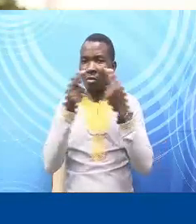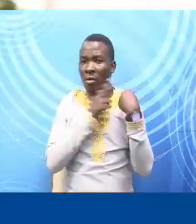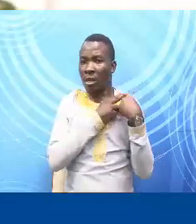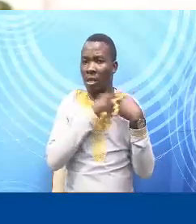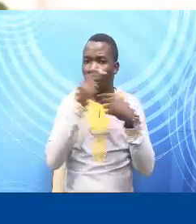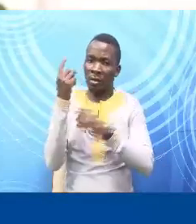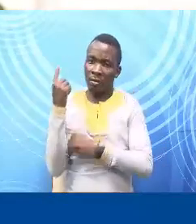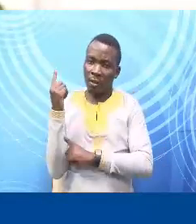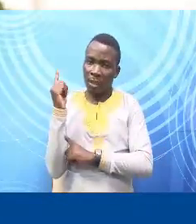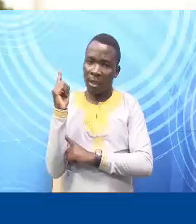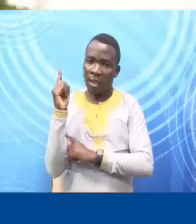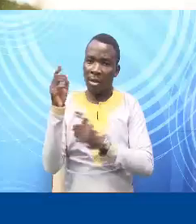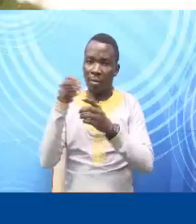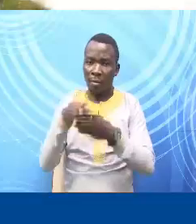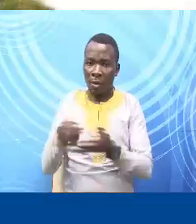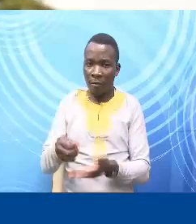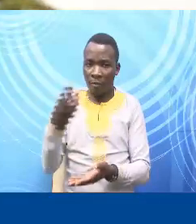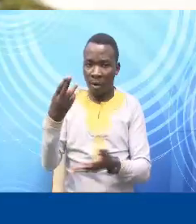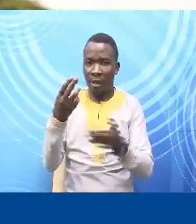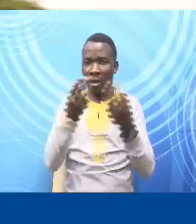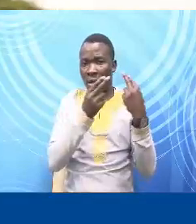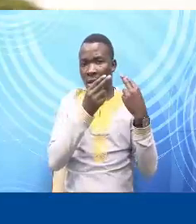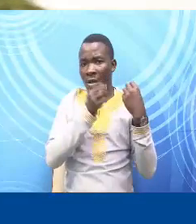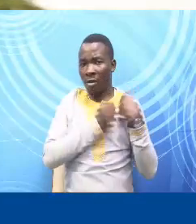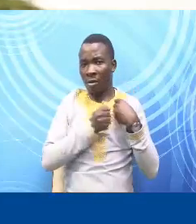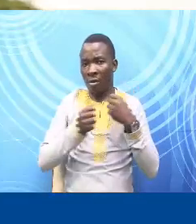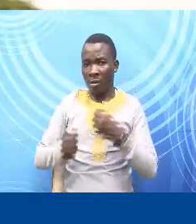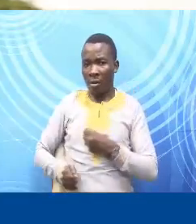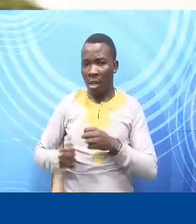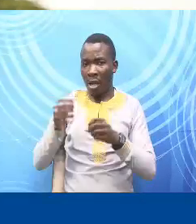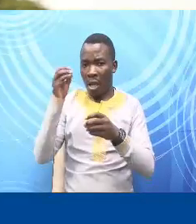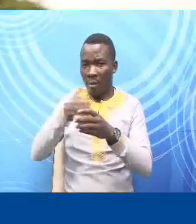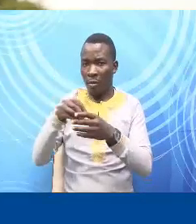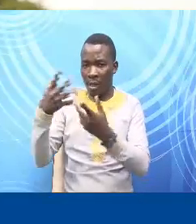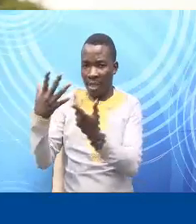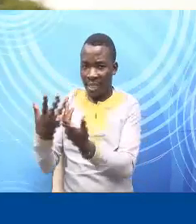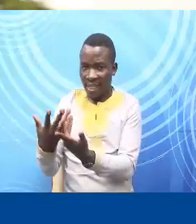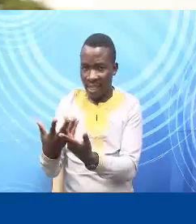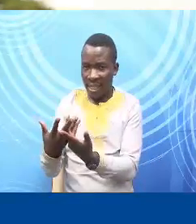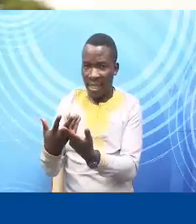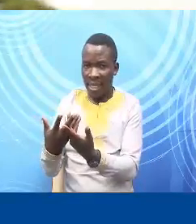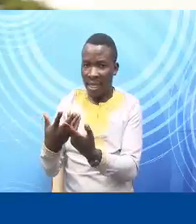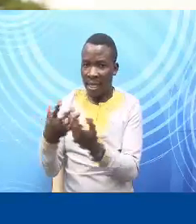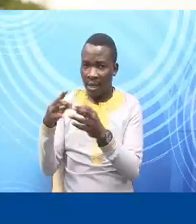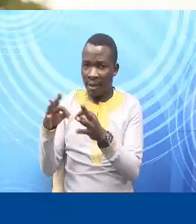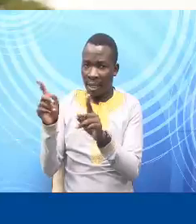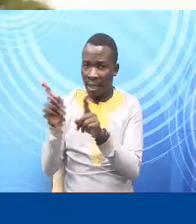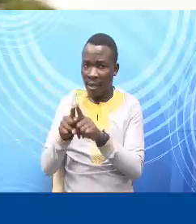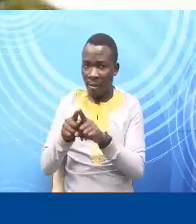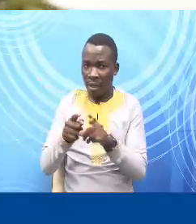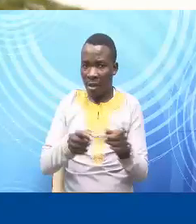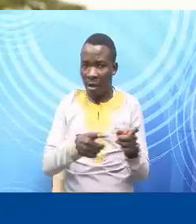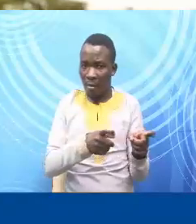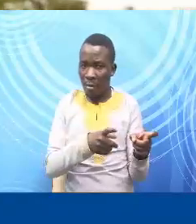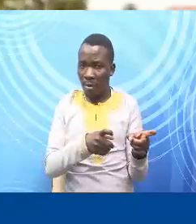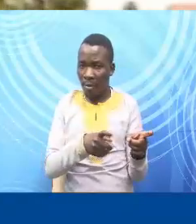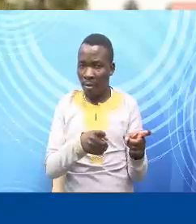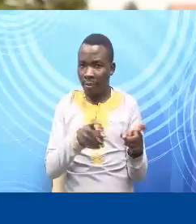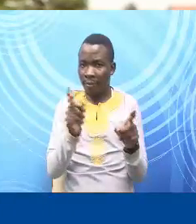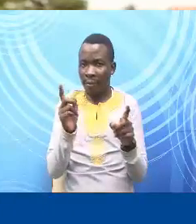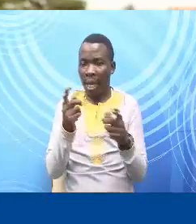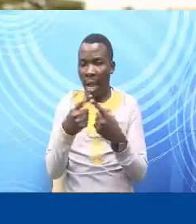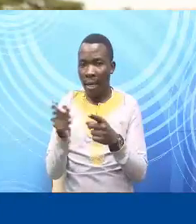mu ndangagaciro z'ubutwari harimo izijyanye cyane cyane n'ibyo byenda gusa n'urugamba byenda gusa n'intambara